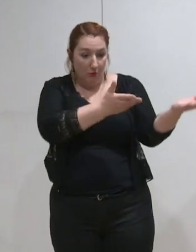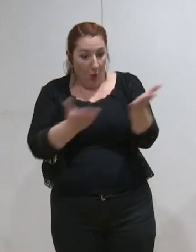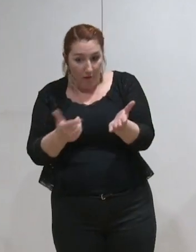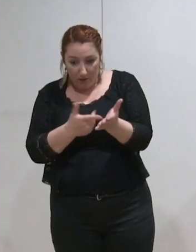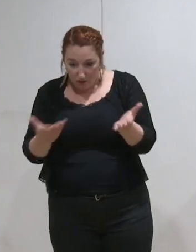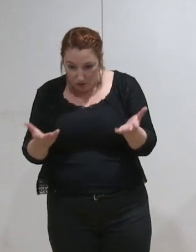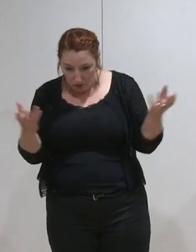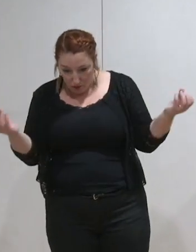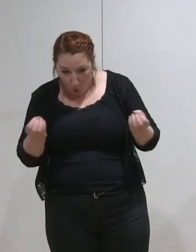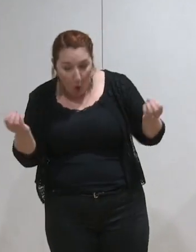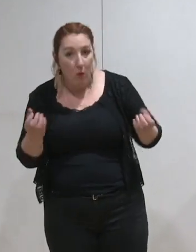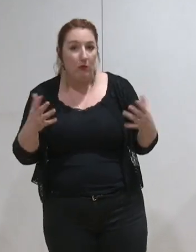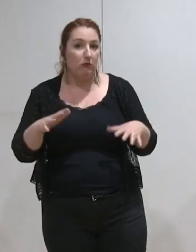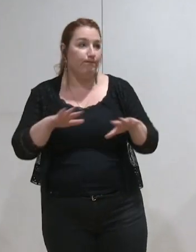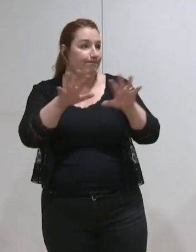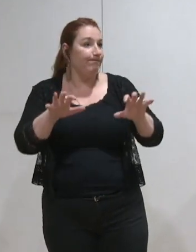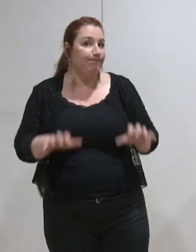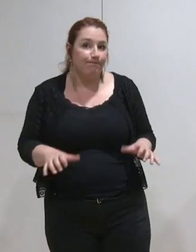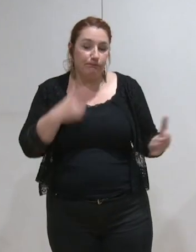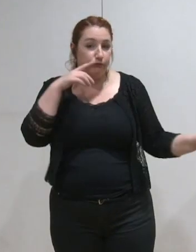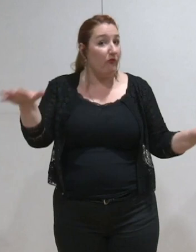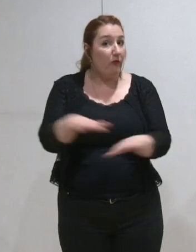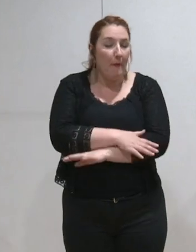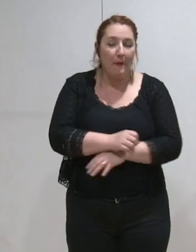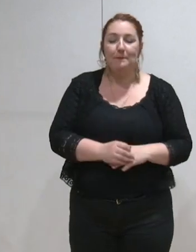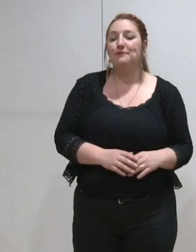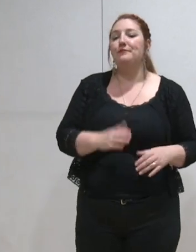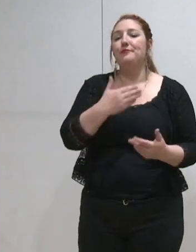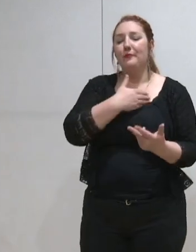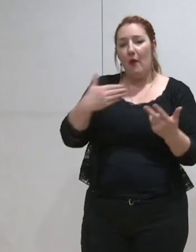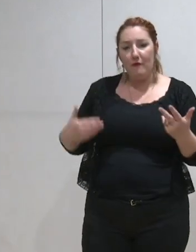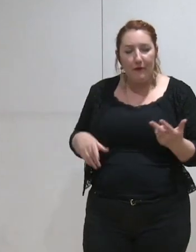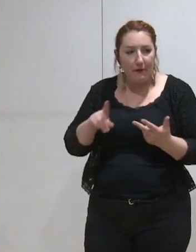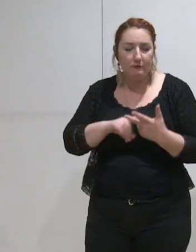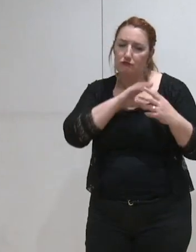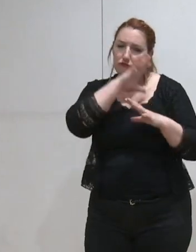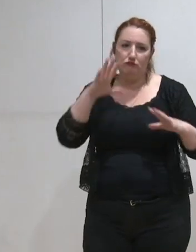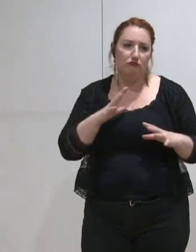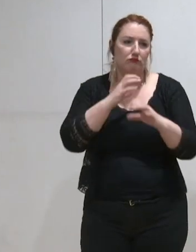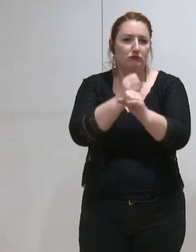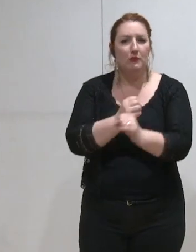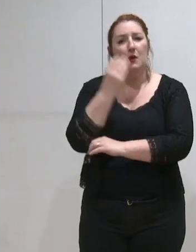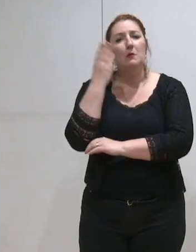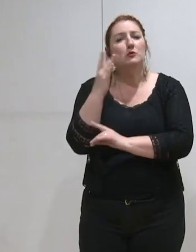de visibilité enfin je le rappellerai très brièvement les besoins sociaux sont immenses